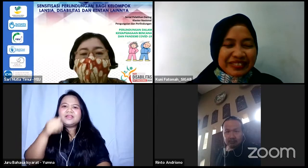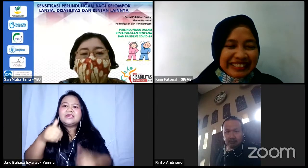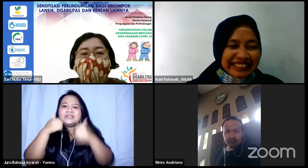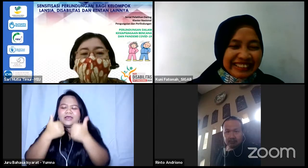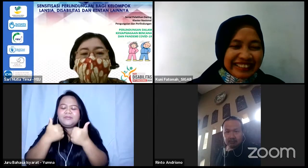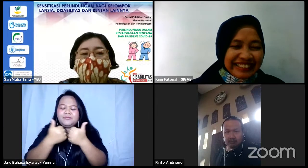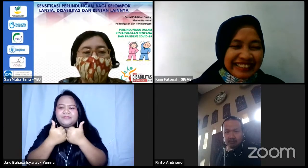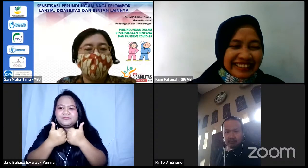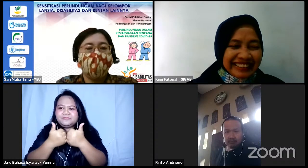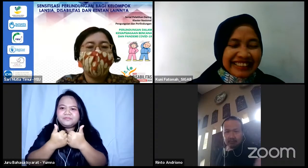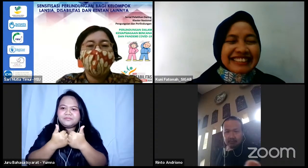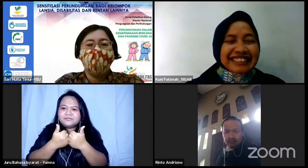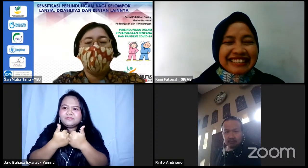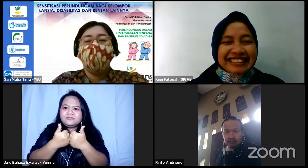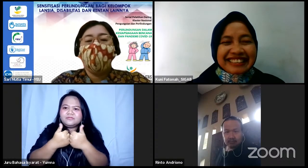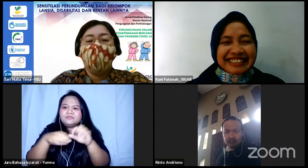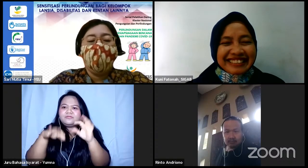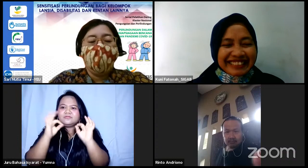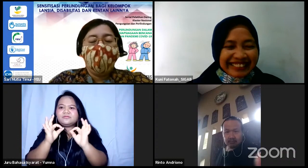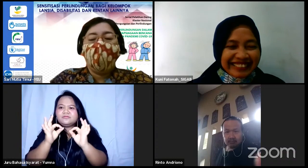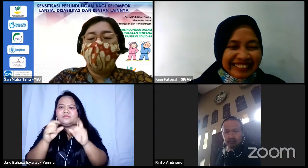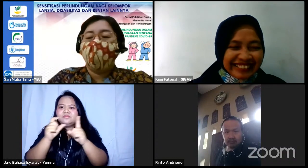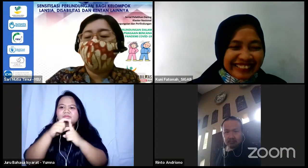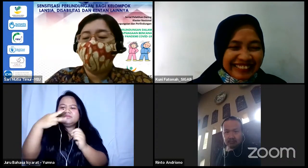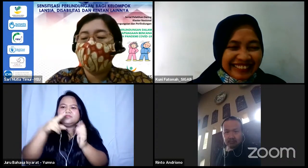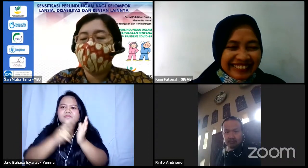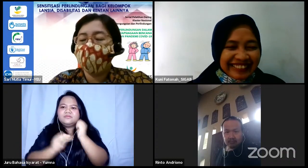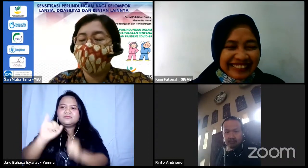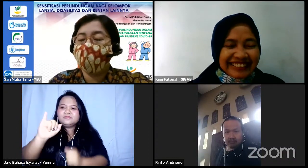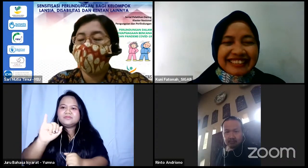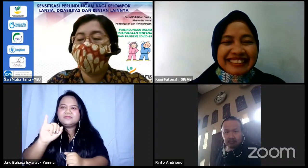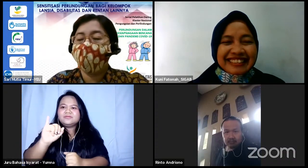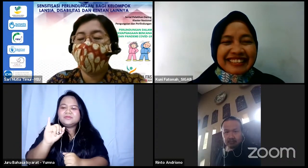jangan lupa. Oke, Mas Deni, gimana Mas Deni?